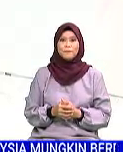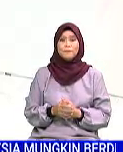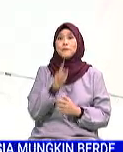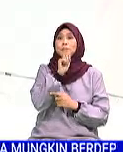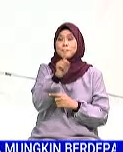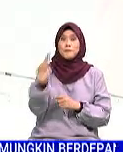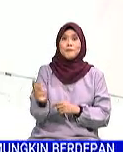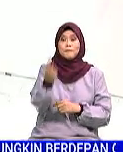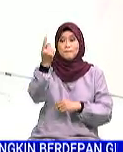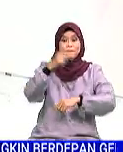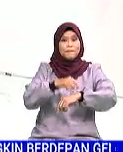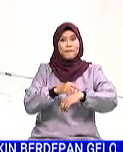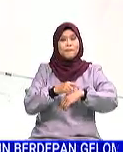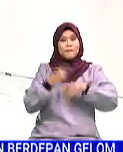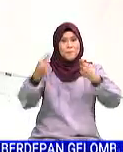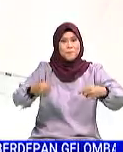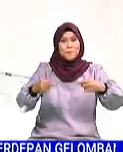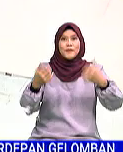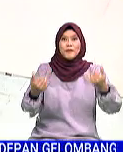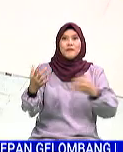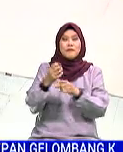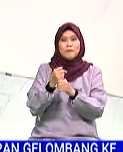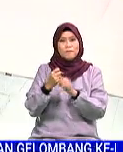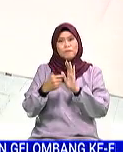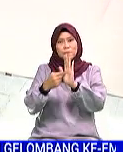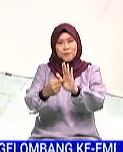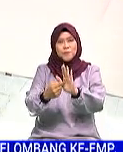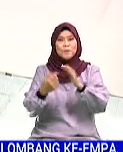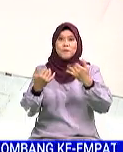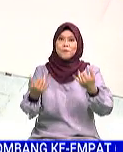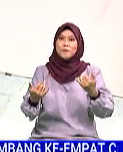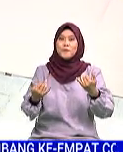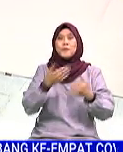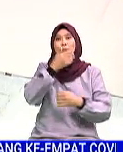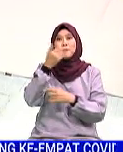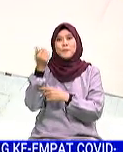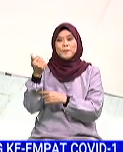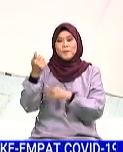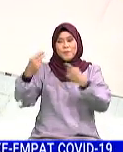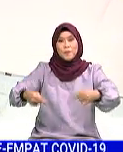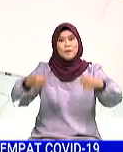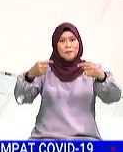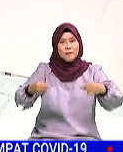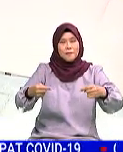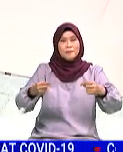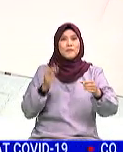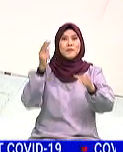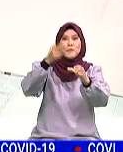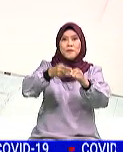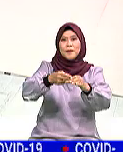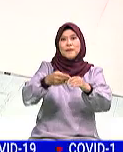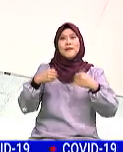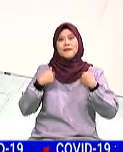Meskipun julung kali diadakan, NSL berhasil menampilkan aksi kompetitif. Lebih-lebih lagi, kejohanan ini turut disertai